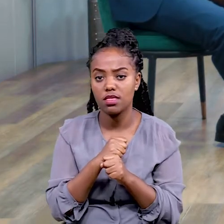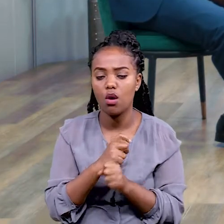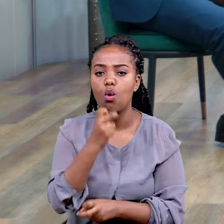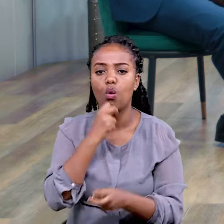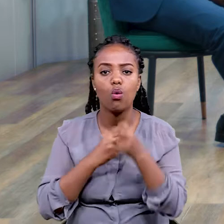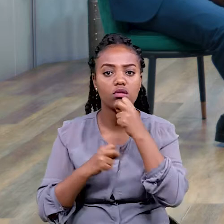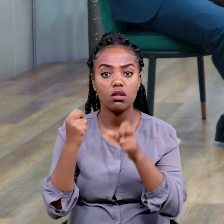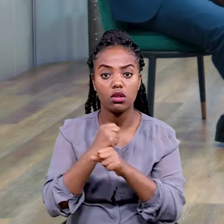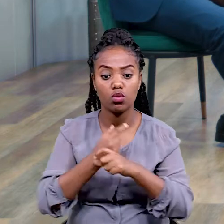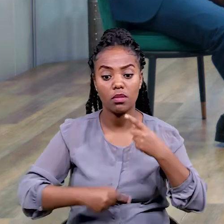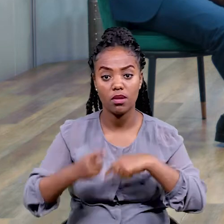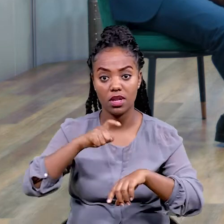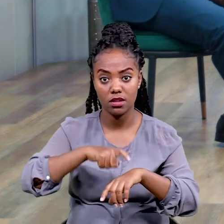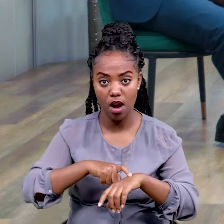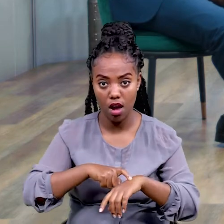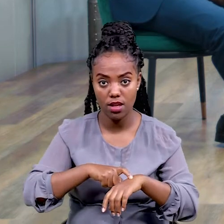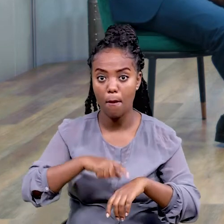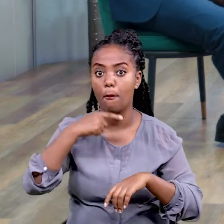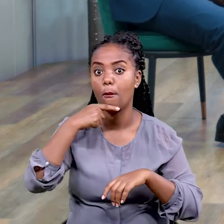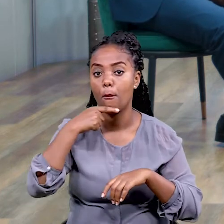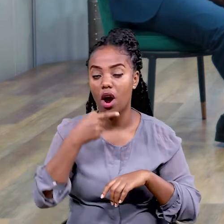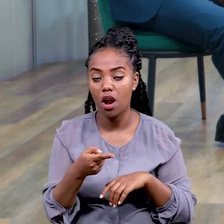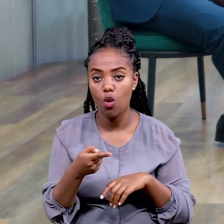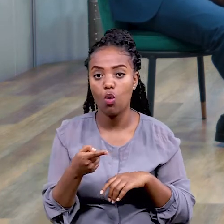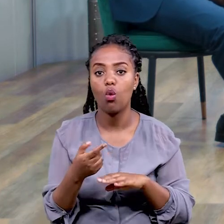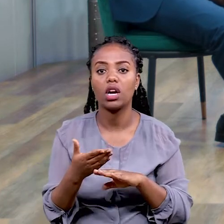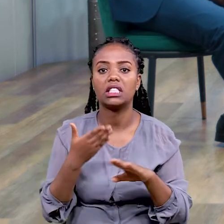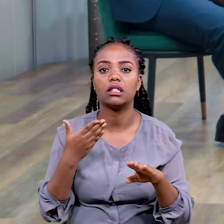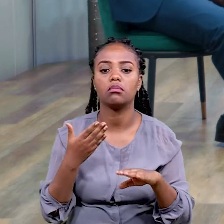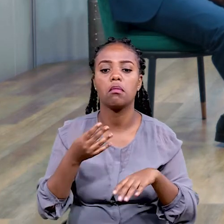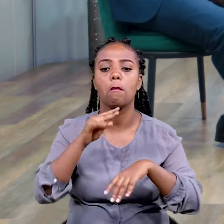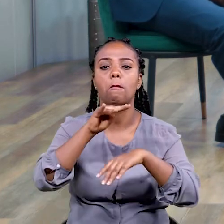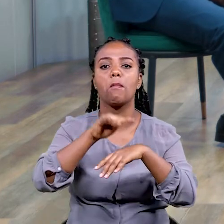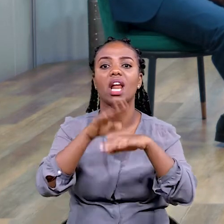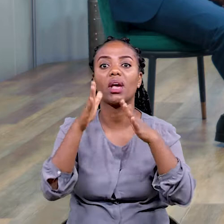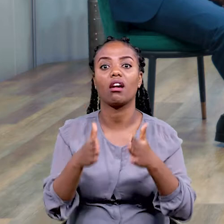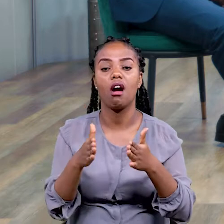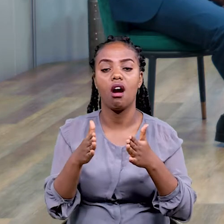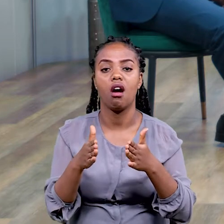ወንጀል ሰርቶ በሚመጡበት ሰዓት ላይ እንደተባለው ቅድም በመደበኛው